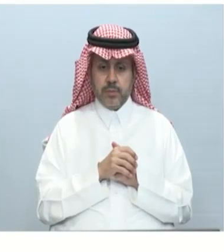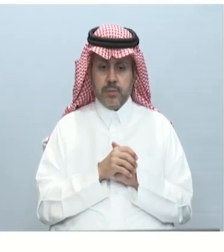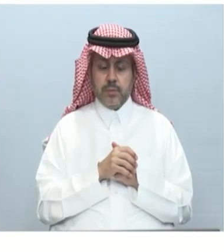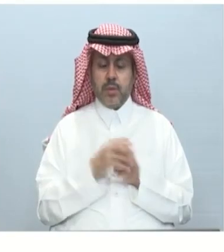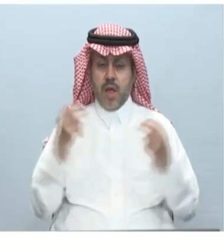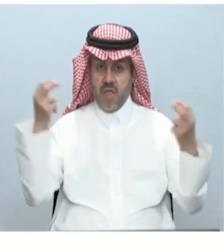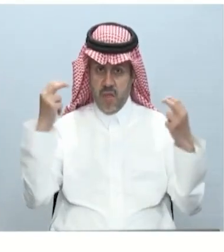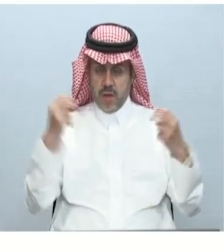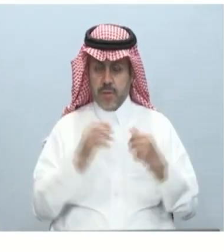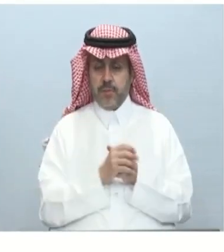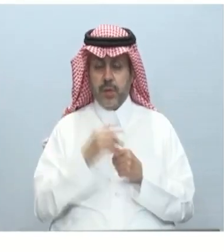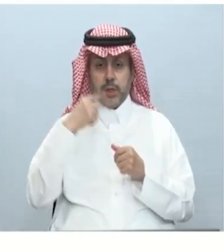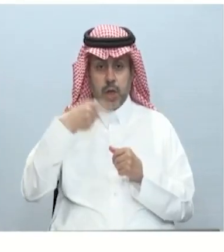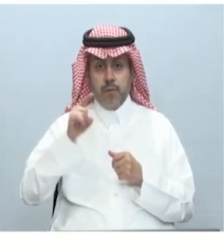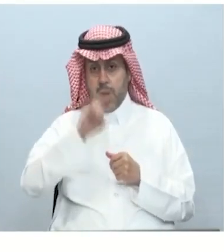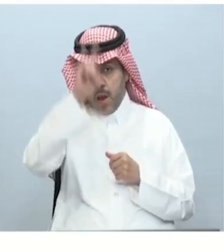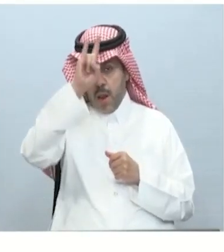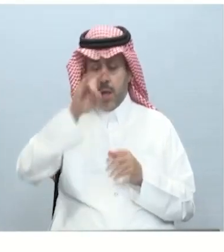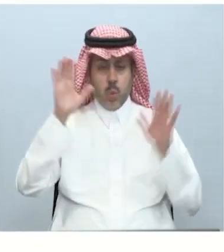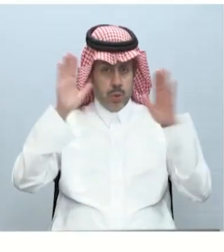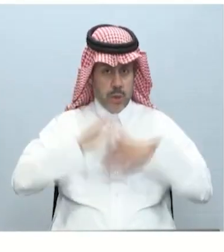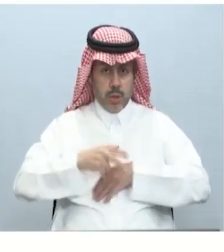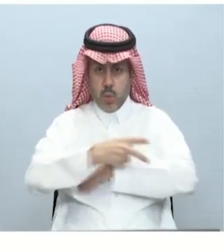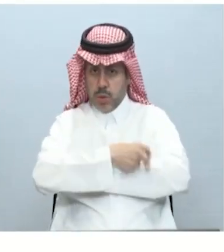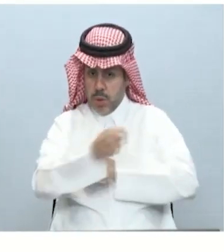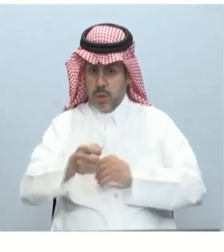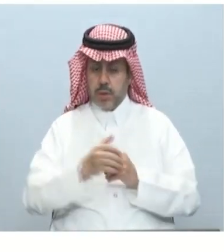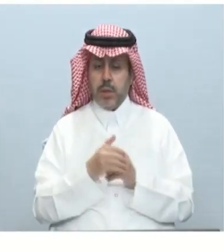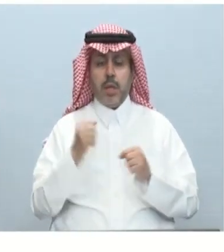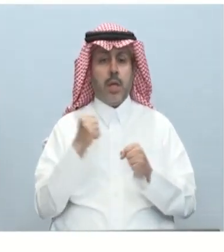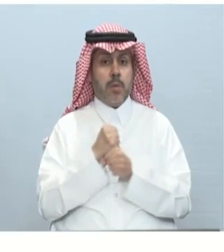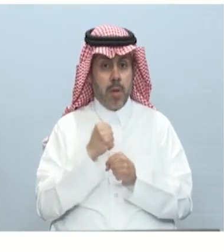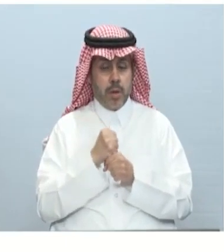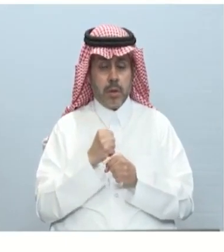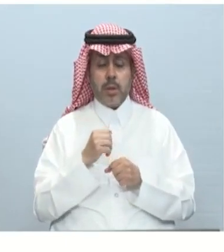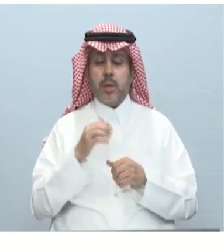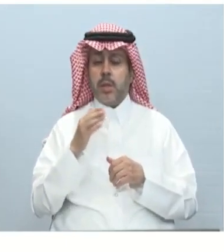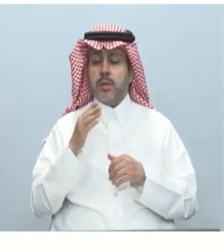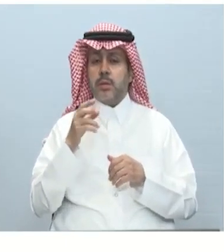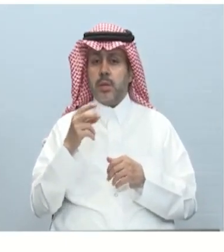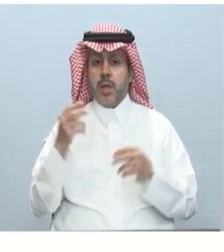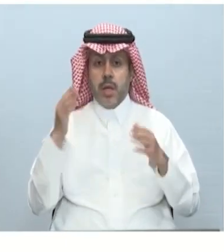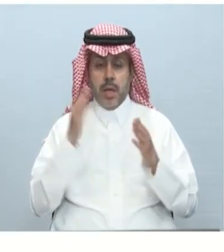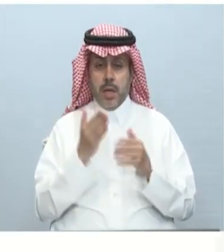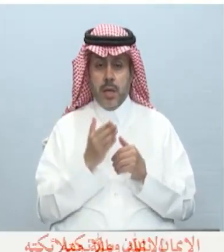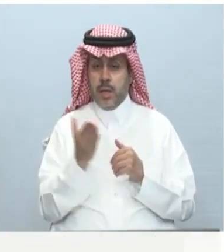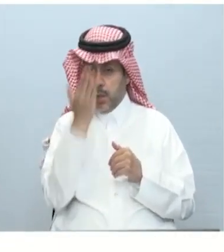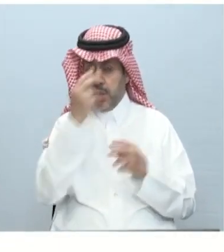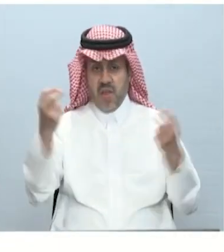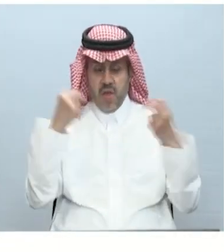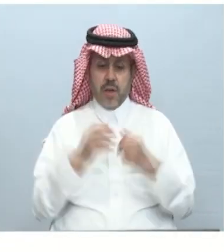الظاهره كالتلفظ بالشهادتين والصلاه والزكاه وغيرها من العبادات وايضا مثلنا لكم بالعبادات